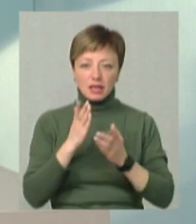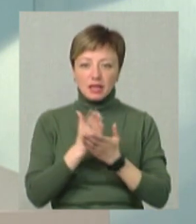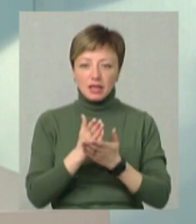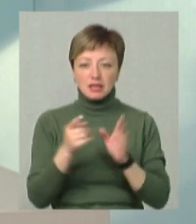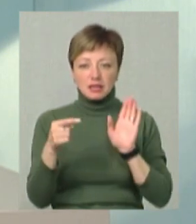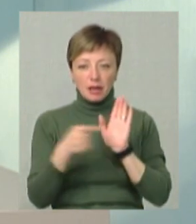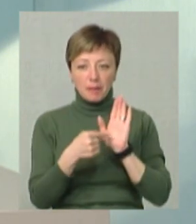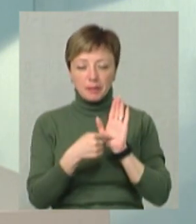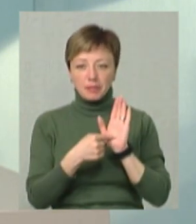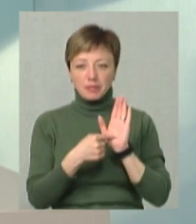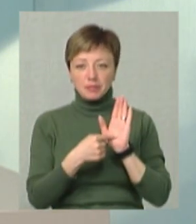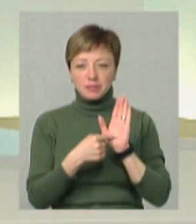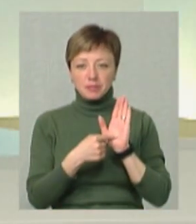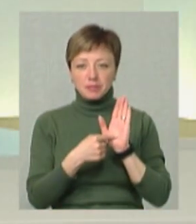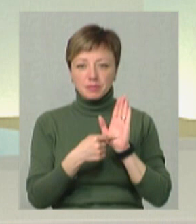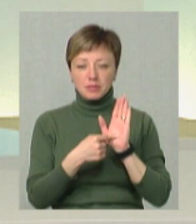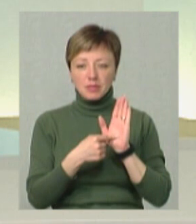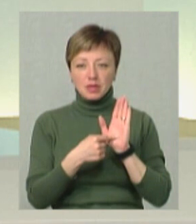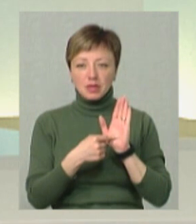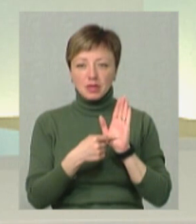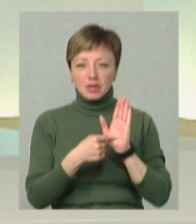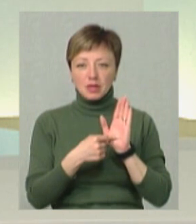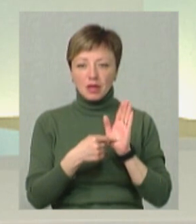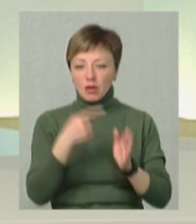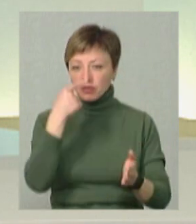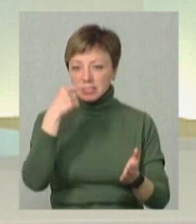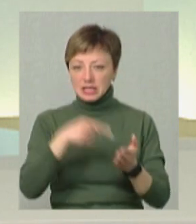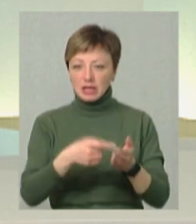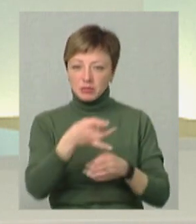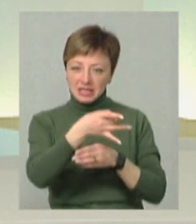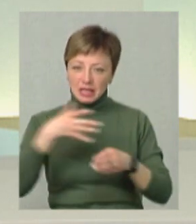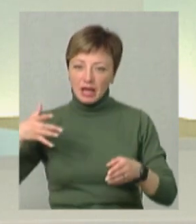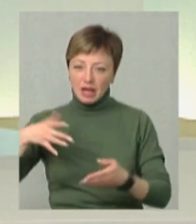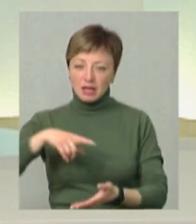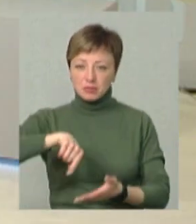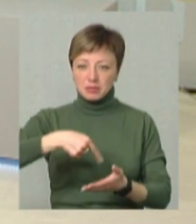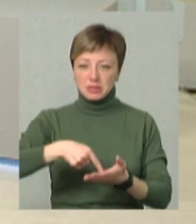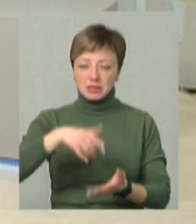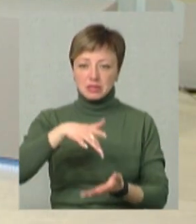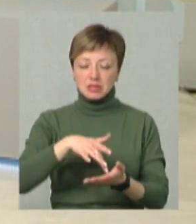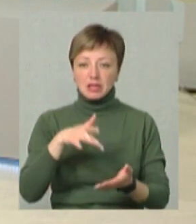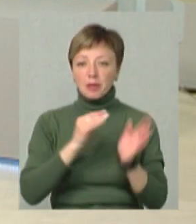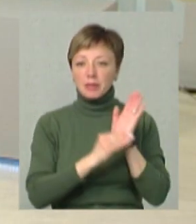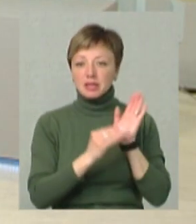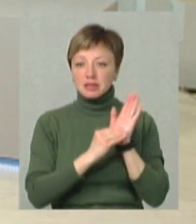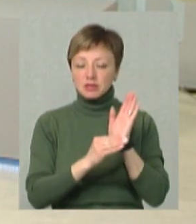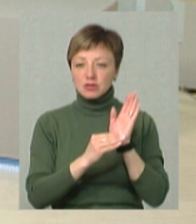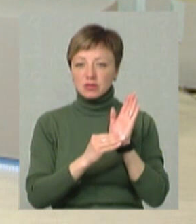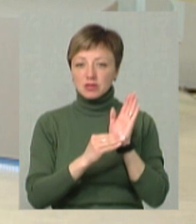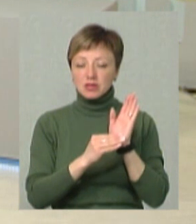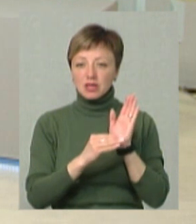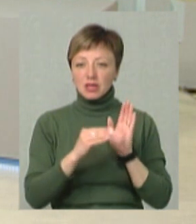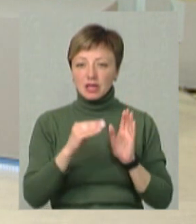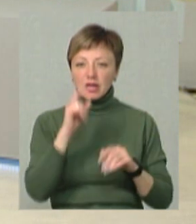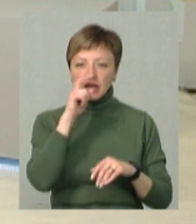там видно, як снаряд вцілив в середмісті, і буквально написано наступне: